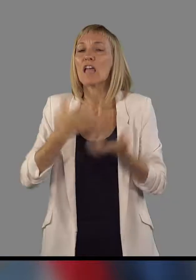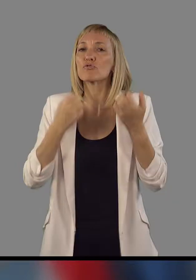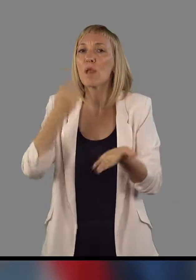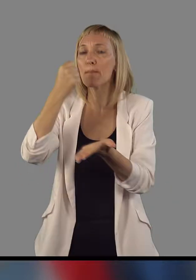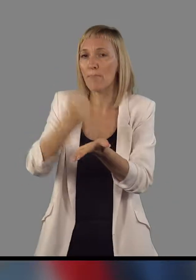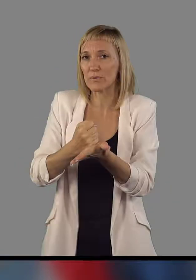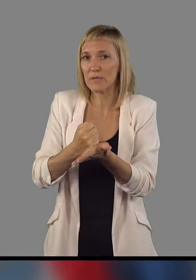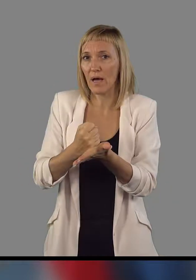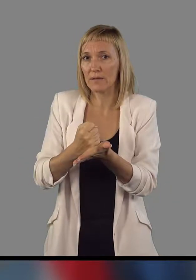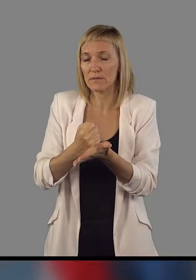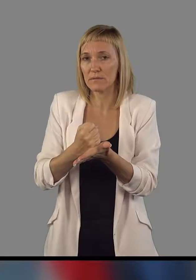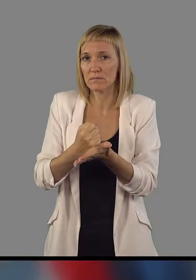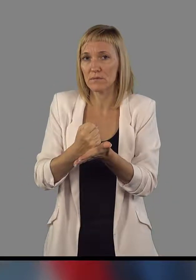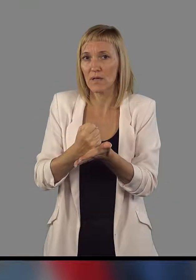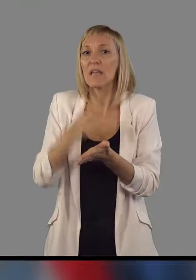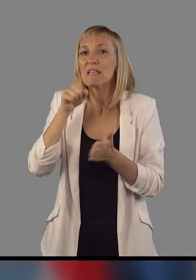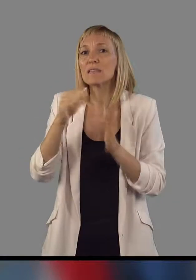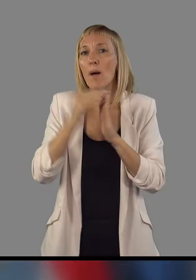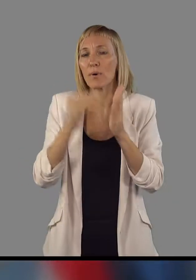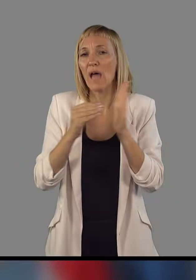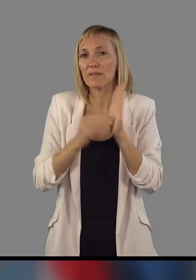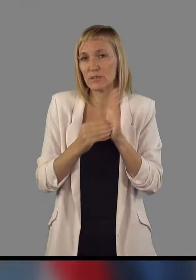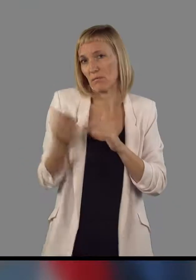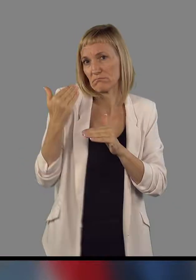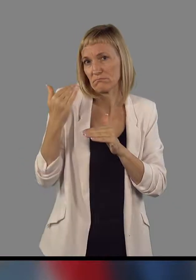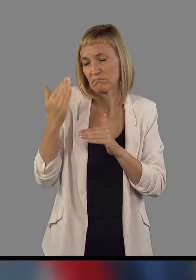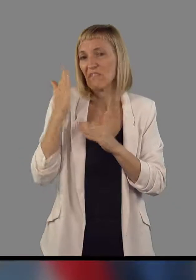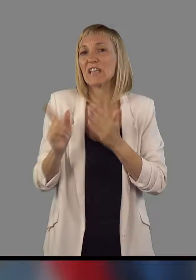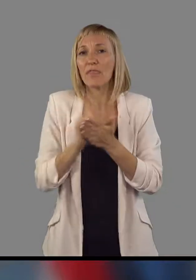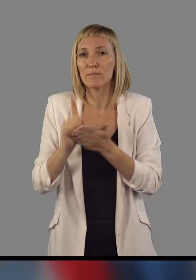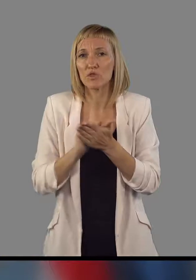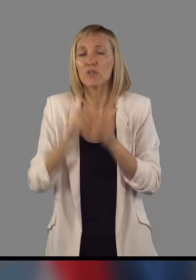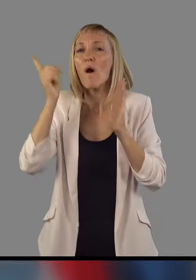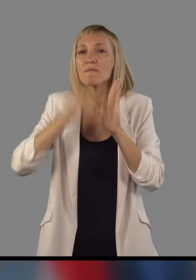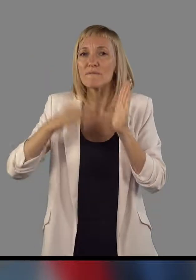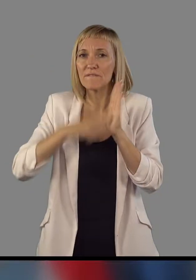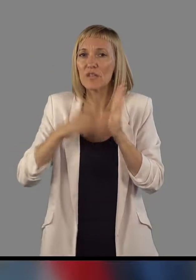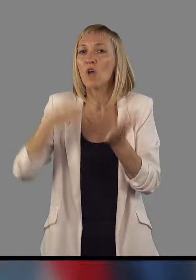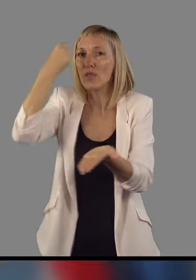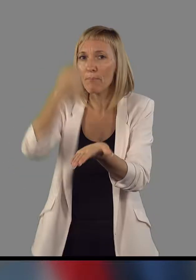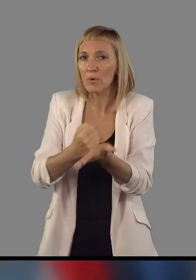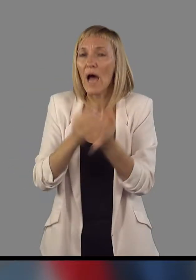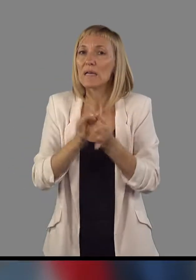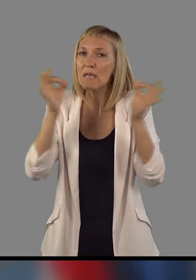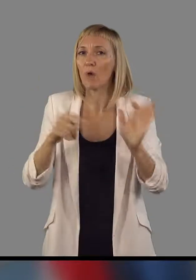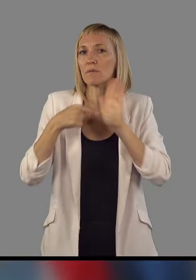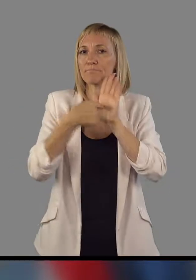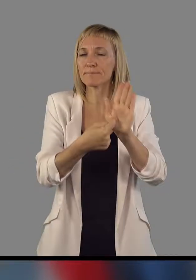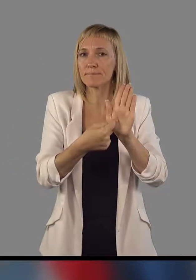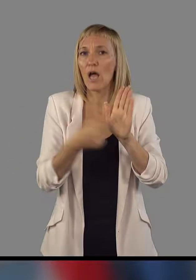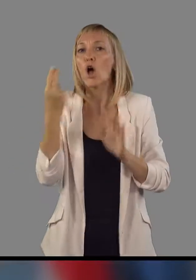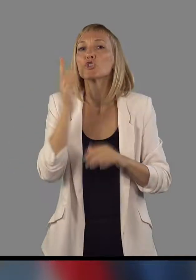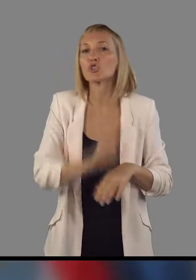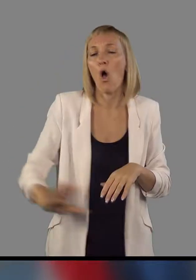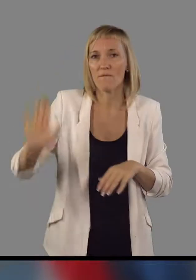poudaril bi rad, in ta podatek smo v zadnjem času vendarle večkrat poudarili v javnosti,